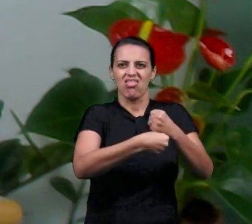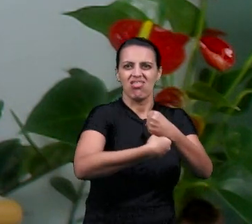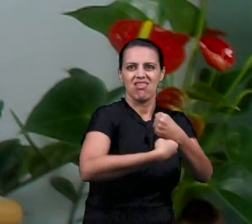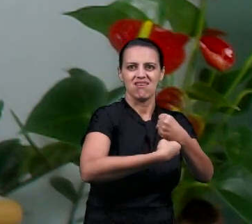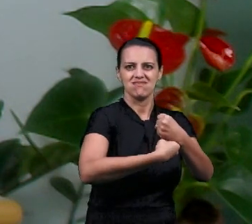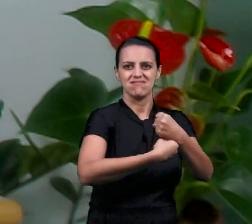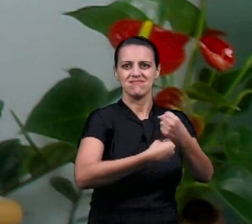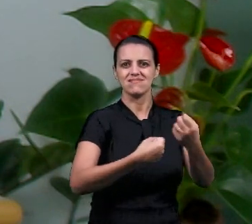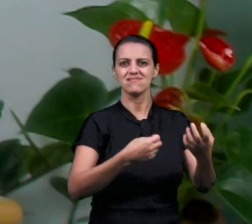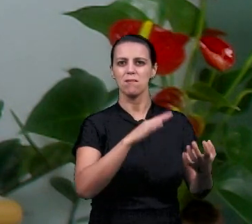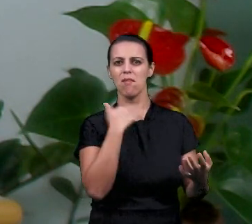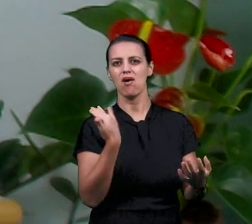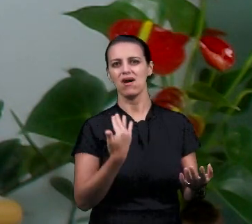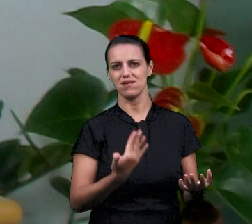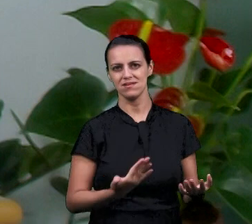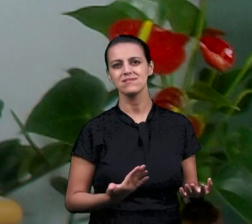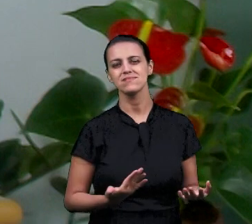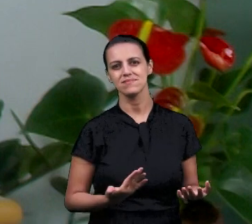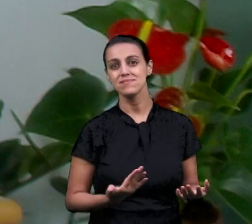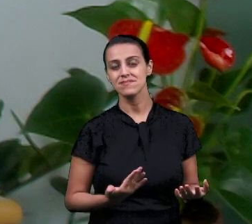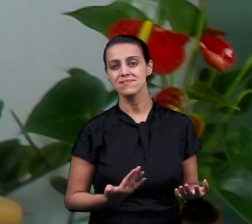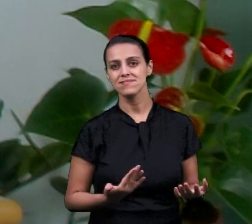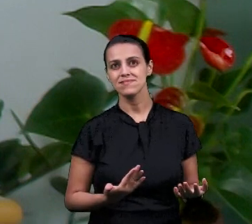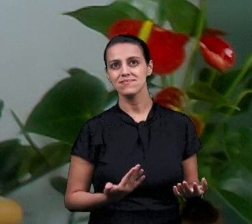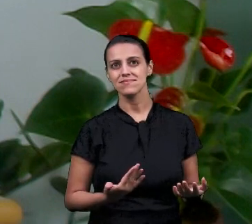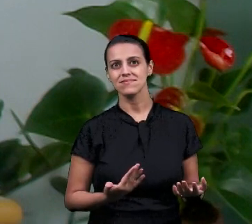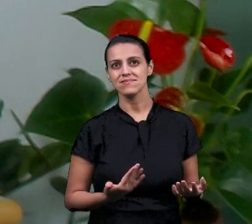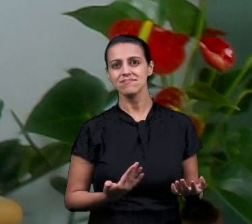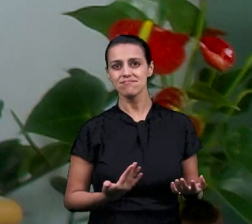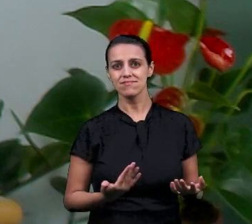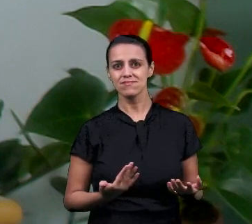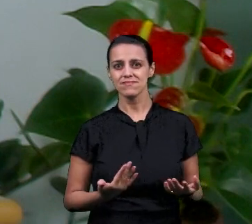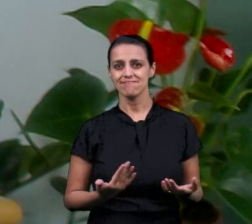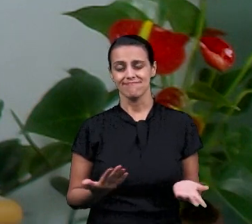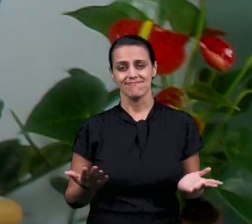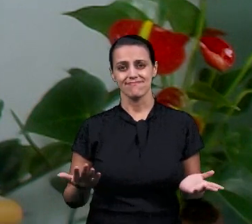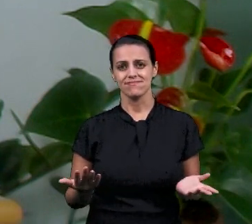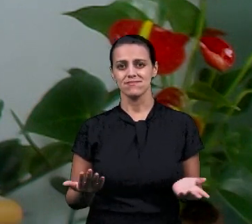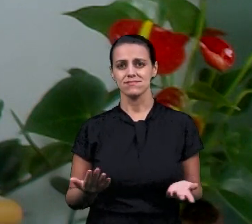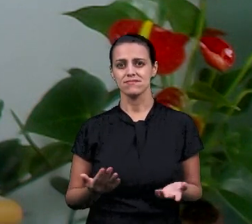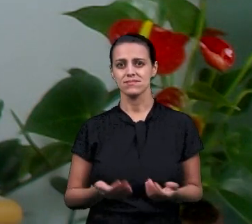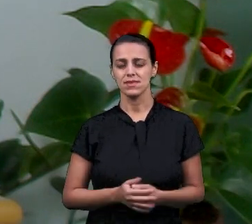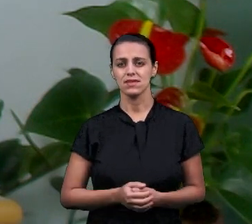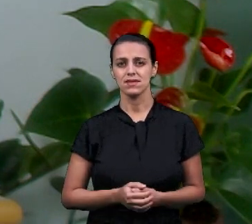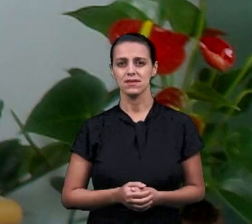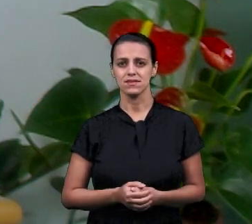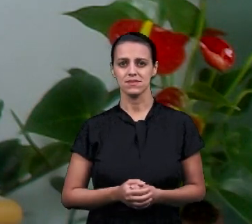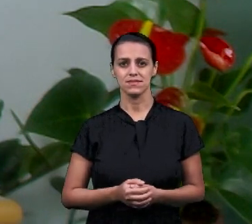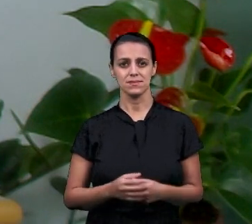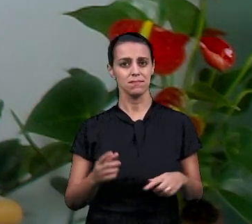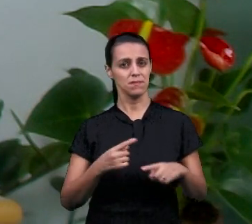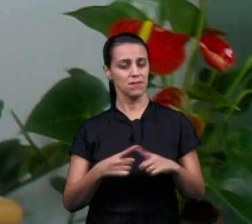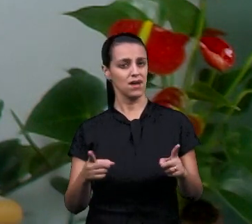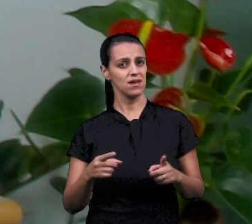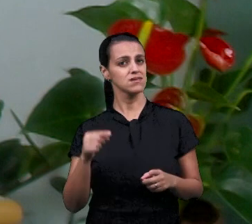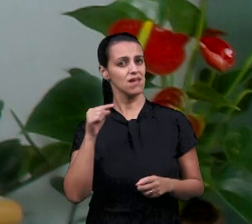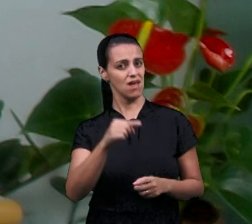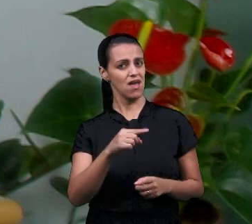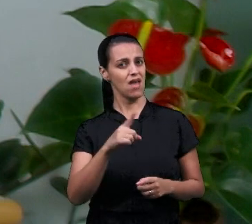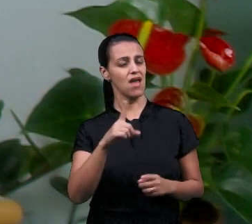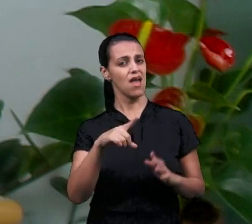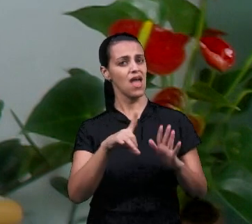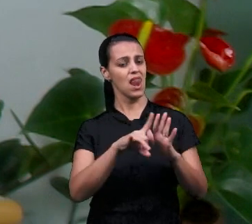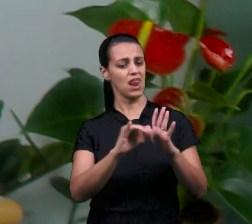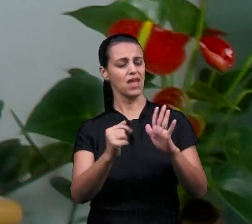euh, donc le cou de l'animal. Donc regardez bien, ces aspects-là ne nous intéressent pas parce que celui qui fait cela ne sait même